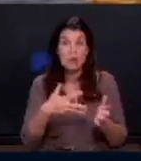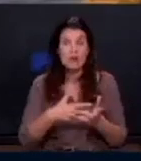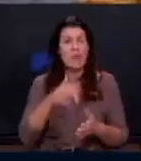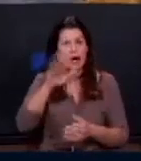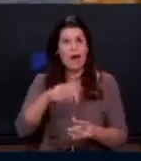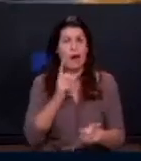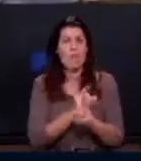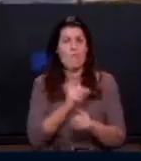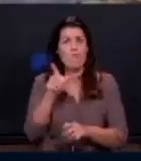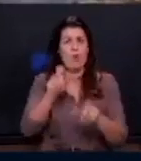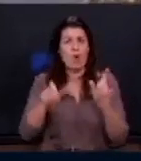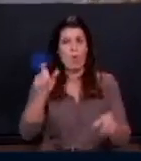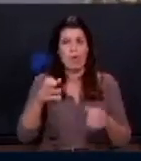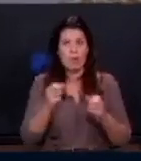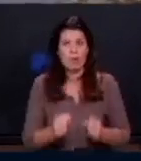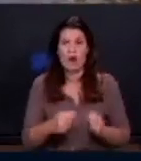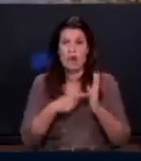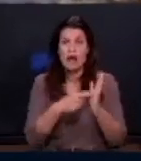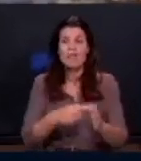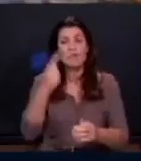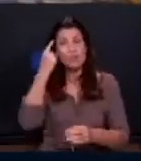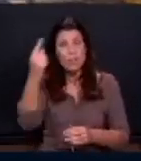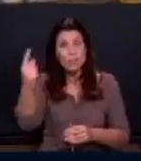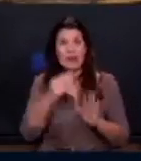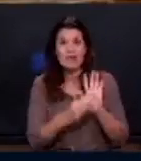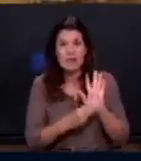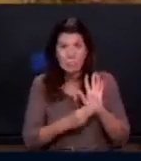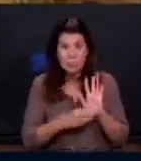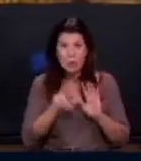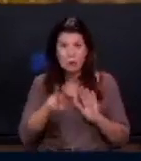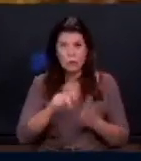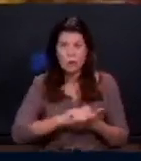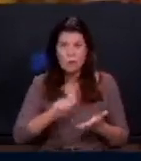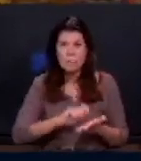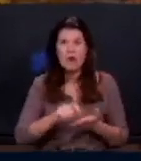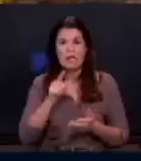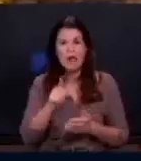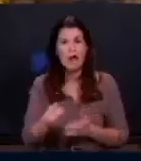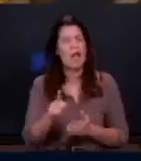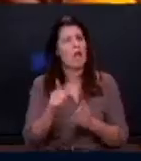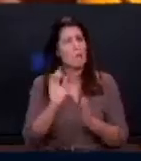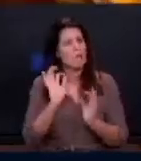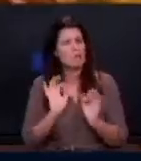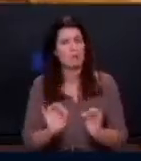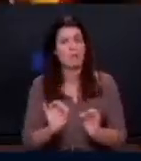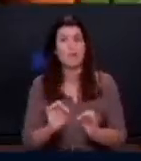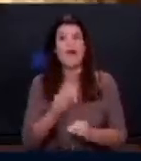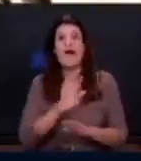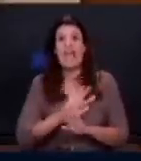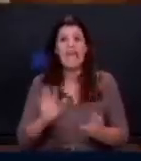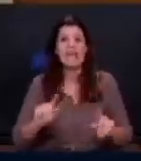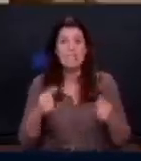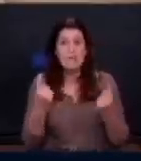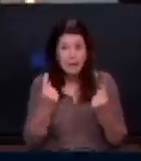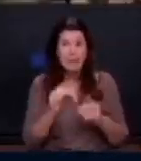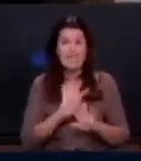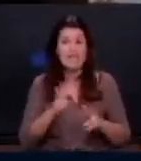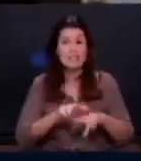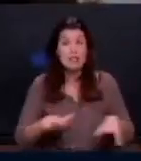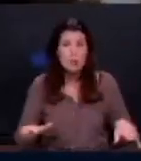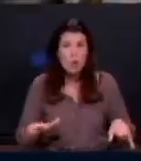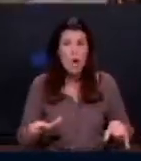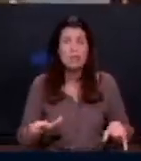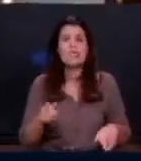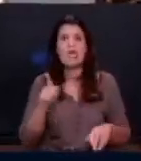הראו כי המידע והנתונים שהוצגו בפני המשרד אינם מהימנים. חוק הנפט קובע כי בשום מקרה ובאף סיטואציה בעלות או החזקה בזכות